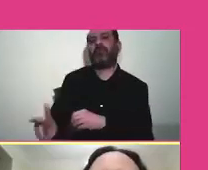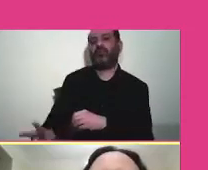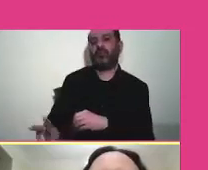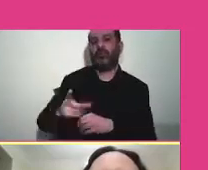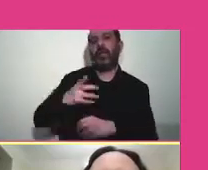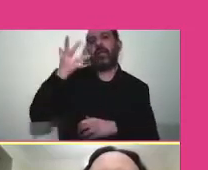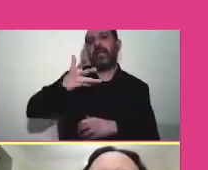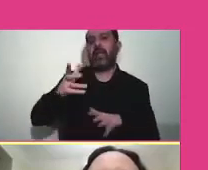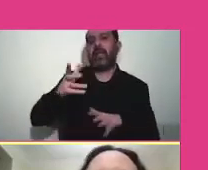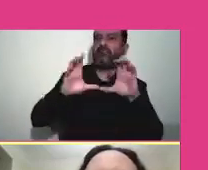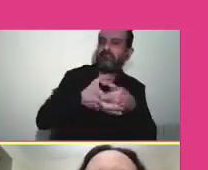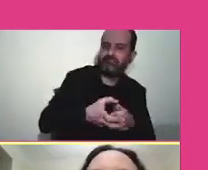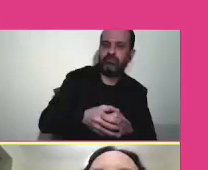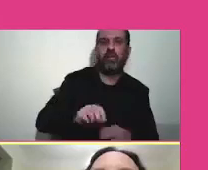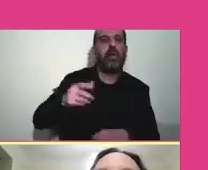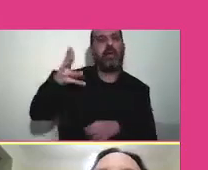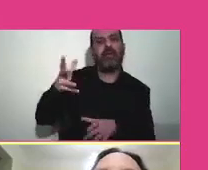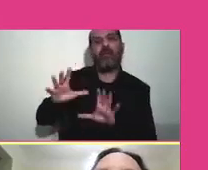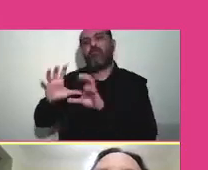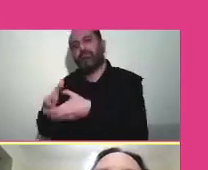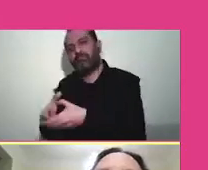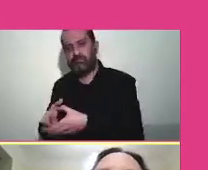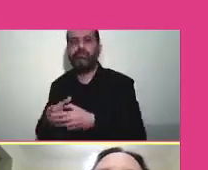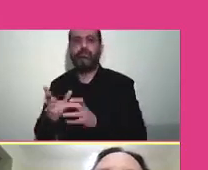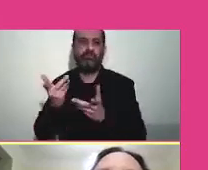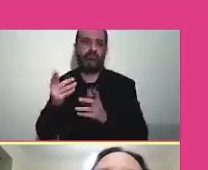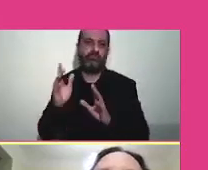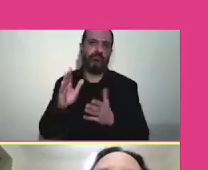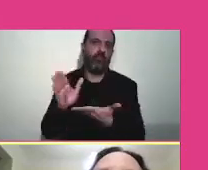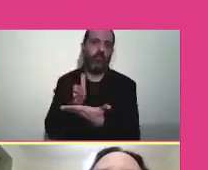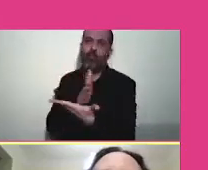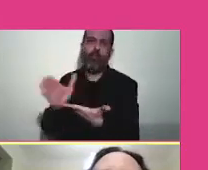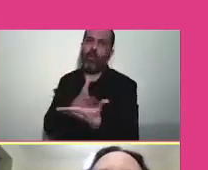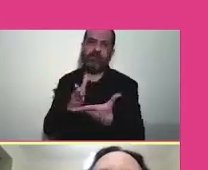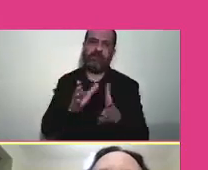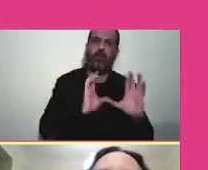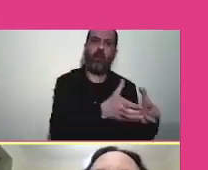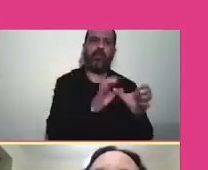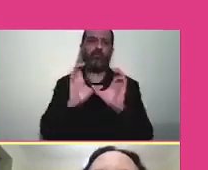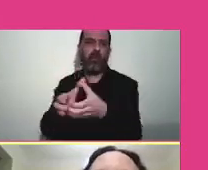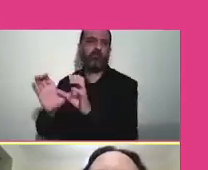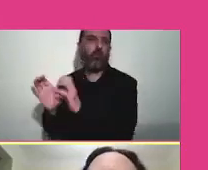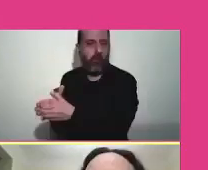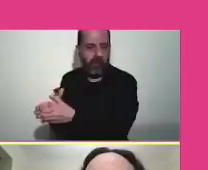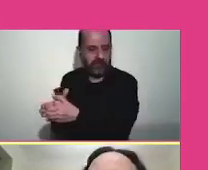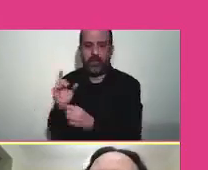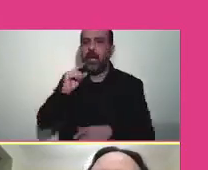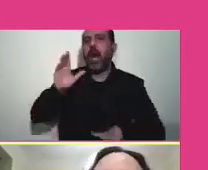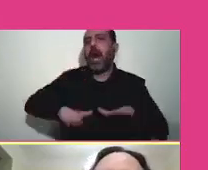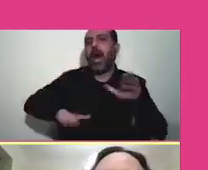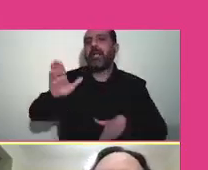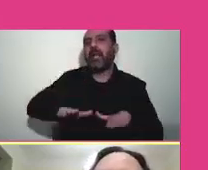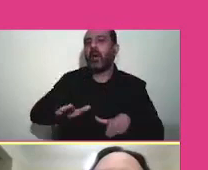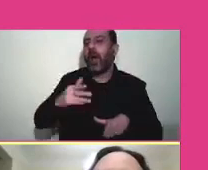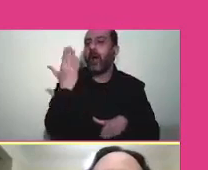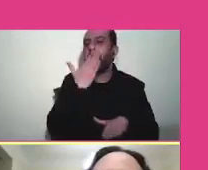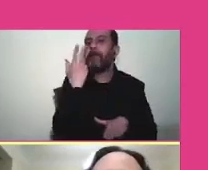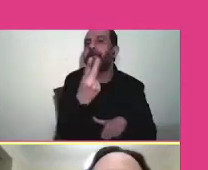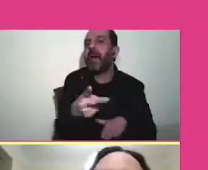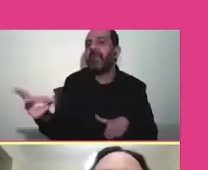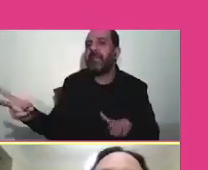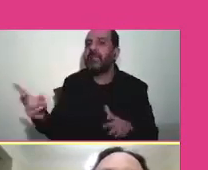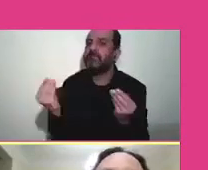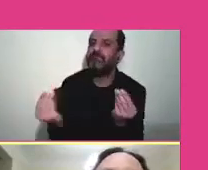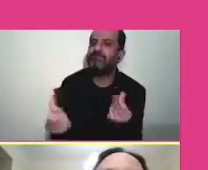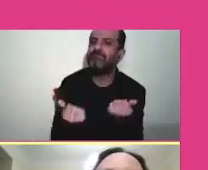αναηλικιακό γκρουπ, αναηλικιακή ομάδα, και ανάλογες των δεξιοτήτων των μαθητών και